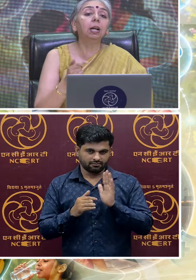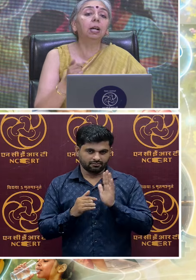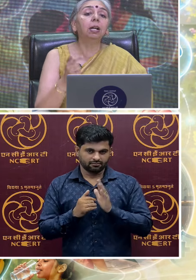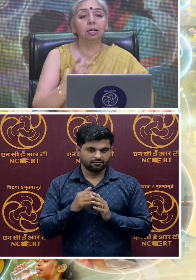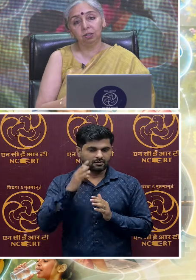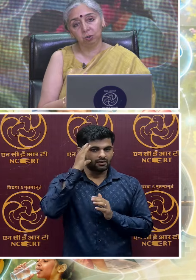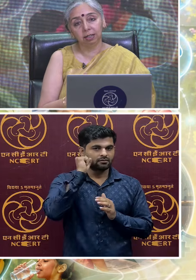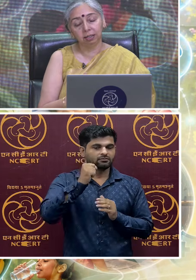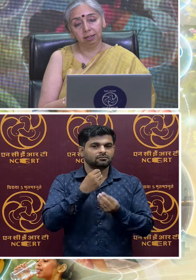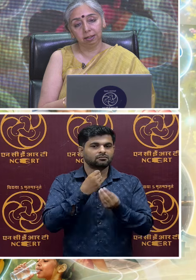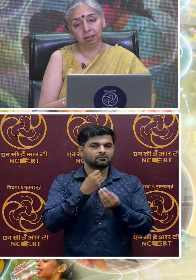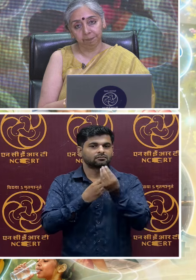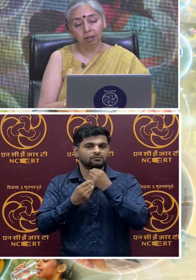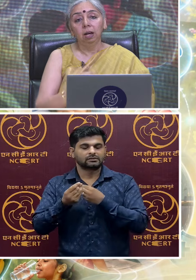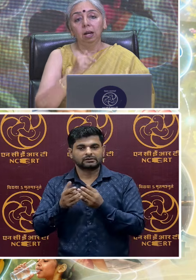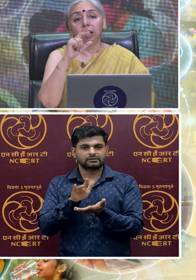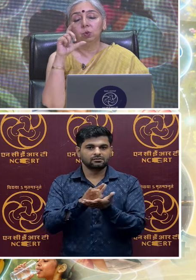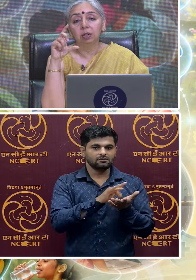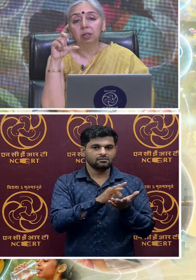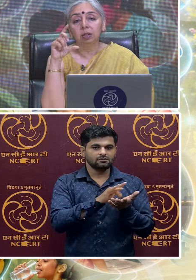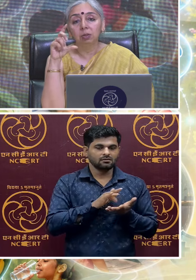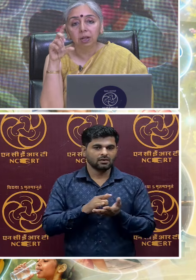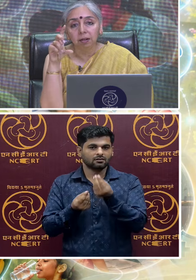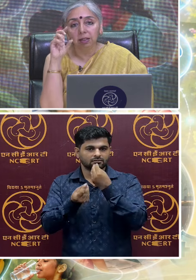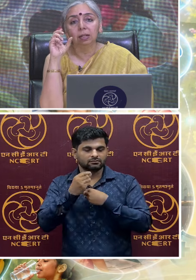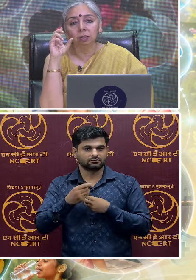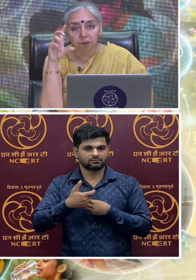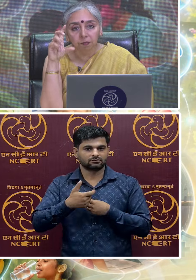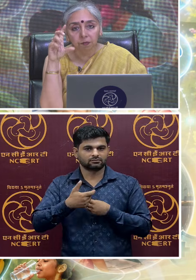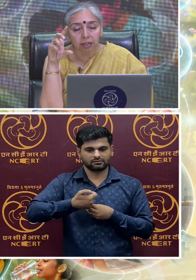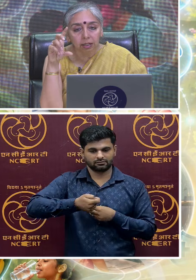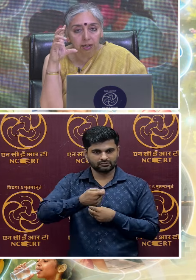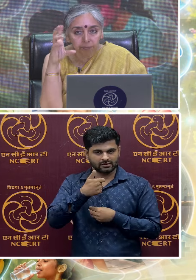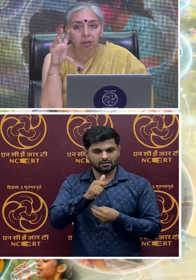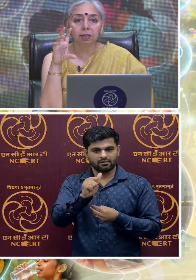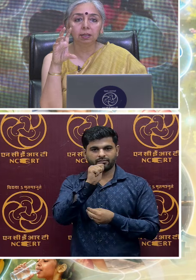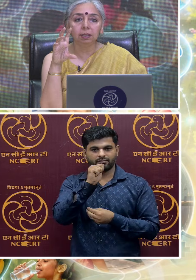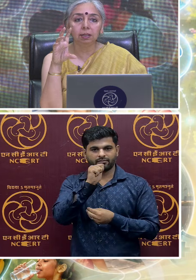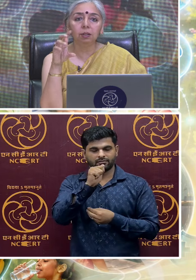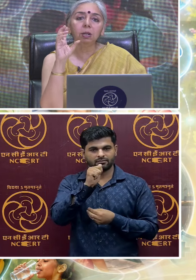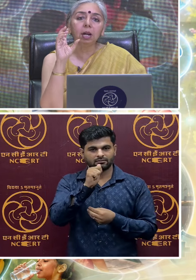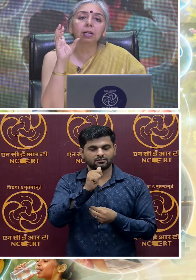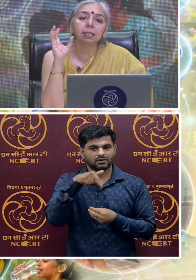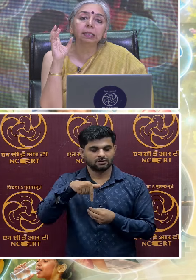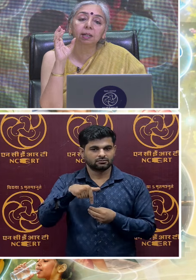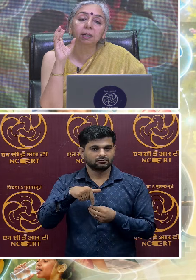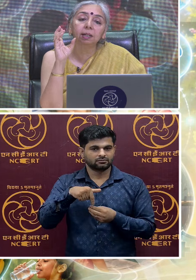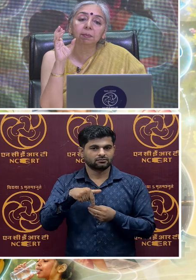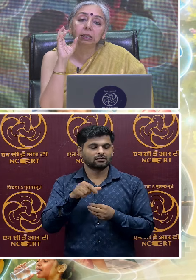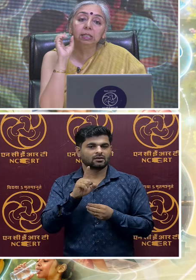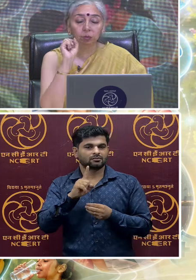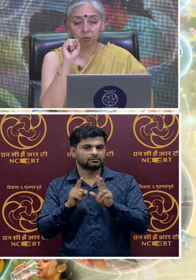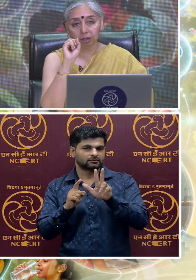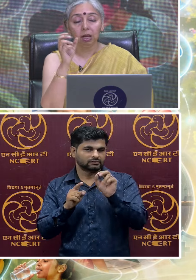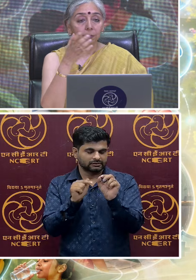में कहाँ कहाँ से शुगर आती है। हम जो एक सोडा कैन पीते हैं, एक सॉफ्ट ड्रिंक का एक बॉटल पी लेते हैं, उसमें 8 से 10